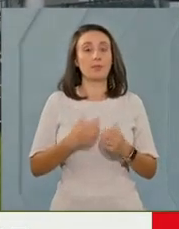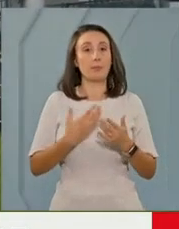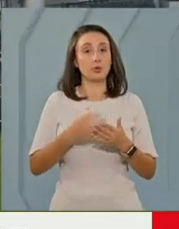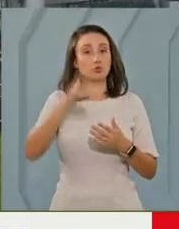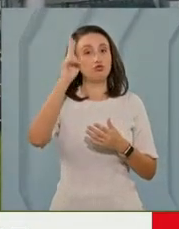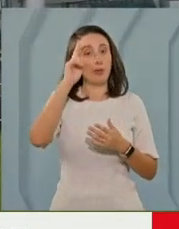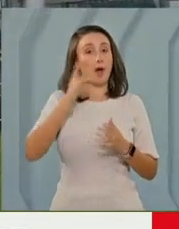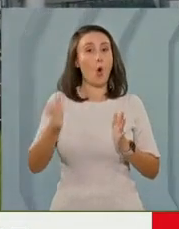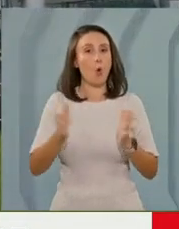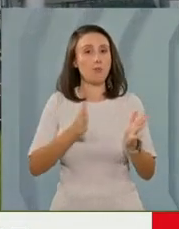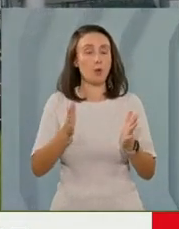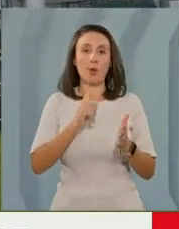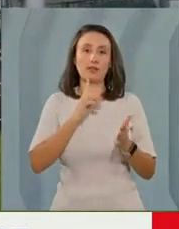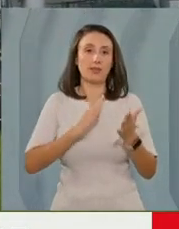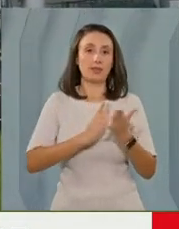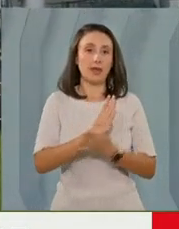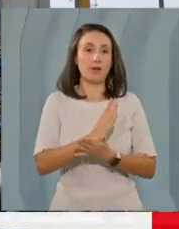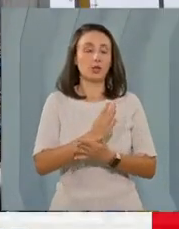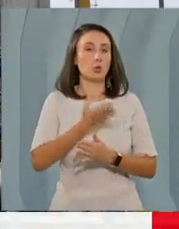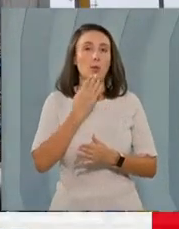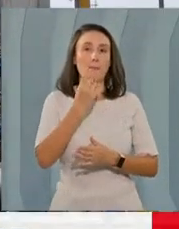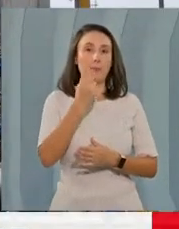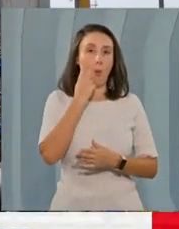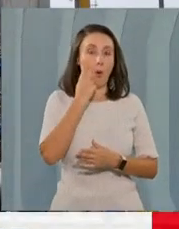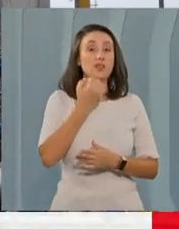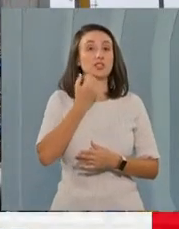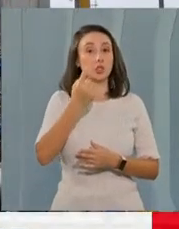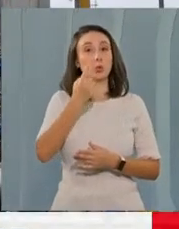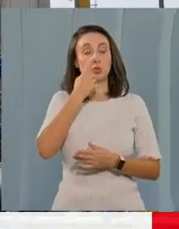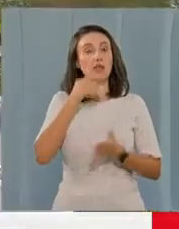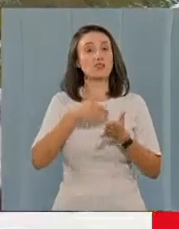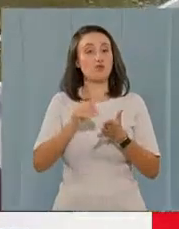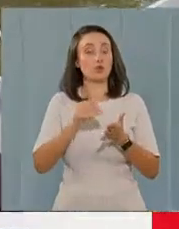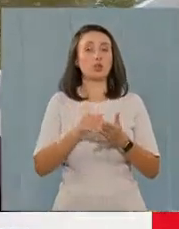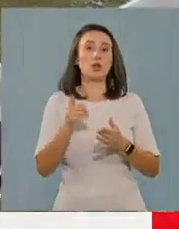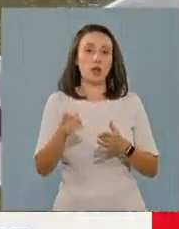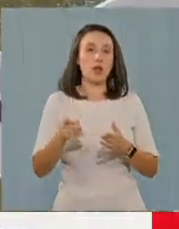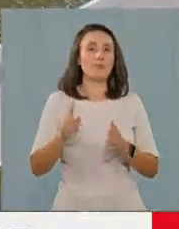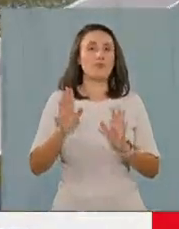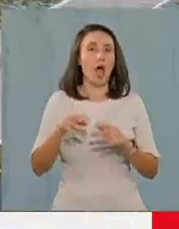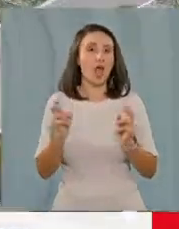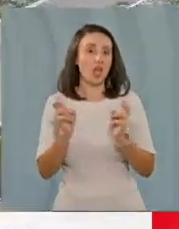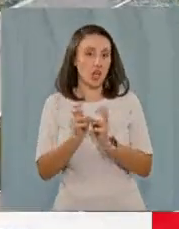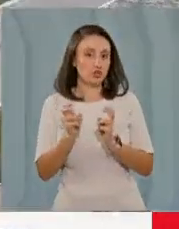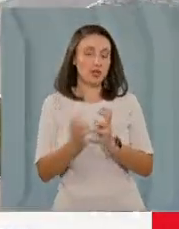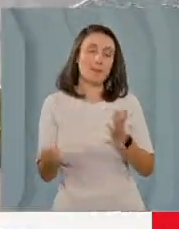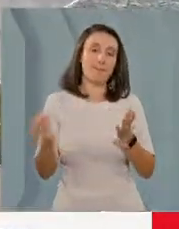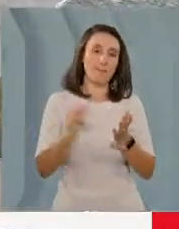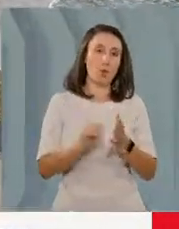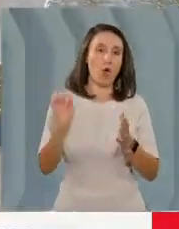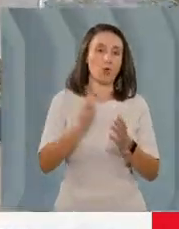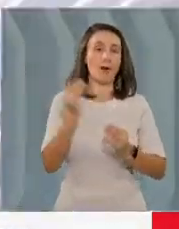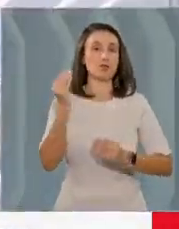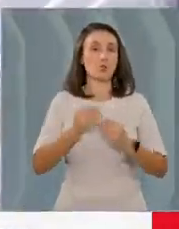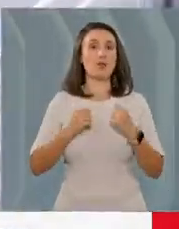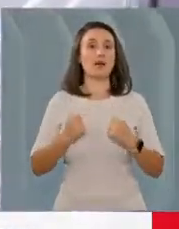Germania pentru o perioadă nedeterminată nu ar fi prima oară când Rusia se folosește de resursele tale energetice să pună euro pentru o